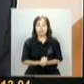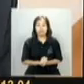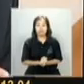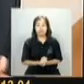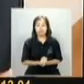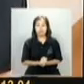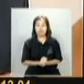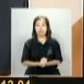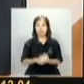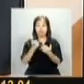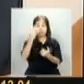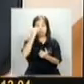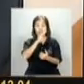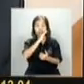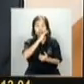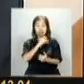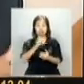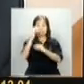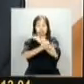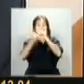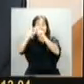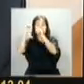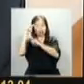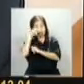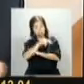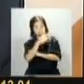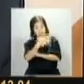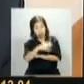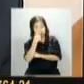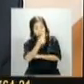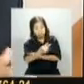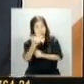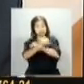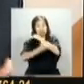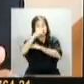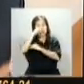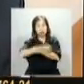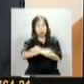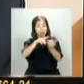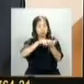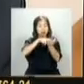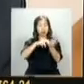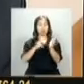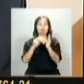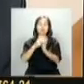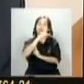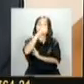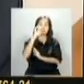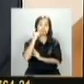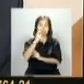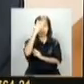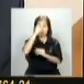ถ้าหากความเชื่อมั่นไม่เกิดขึ้นเอาในโดเมสติกก่อน เอาในประเทศกันก่อน เอาภายในประเทศคนในประเทศเราเองเมื่อความเชื่อมั่น